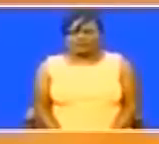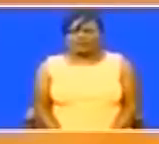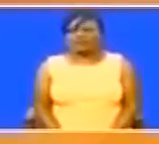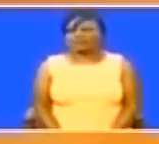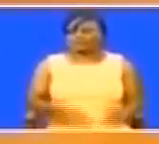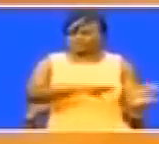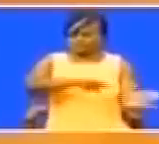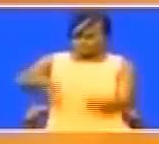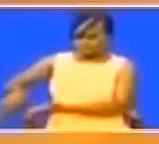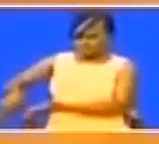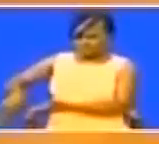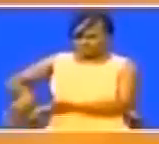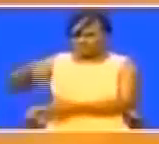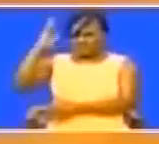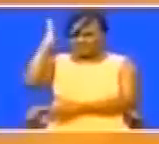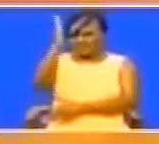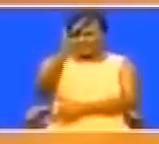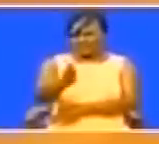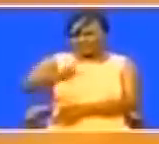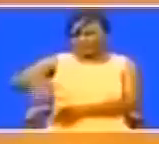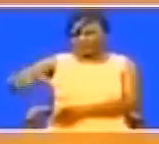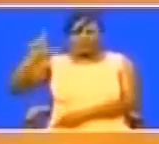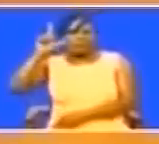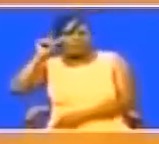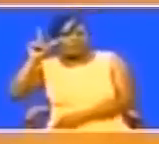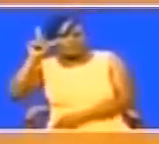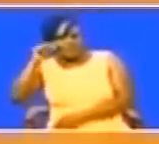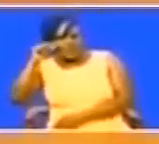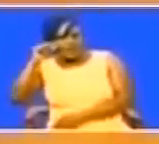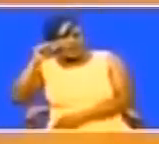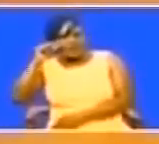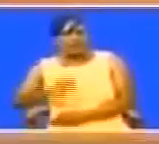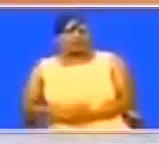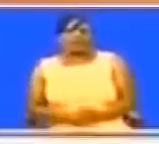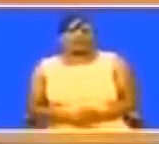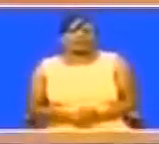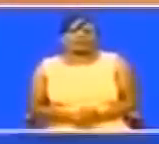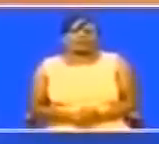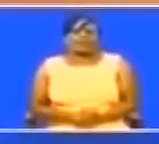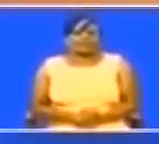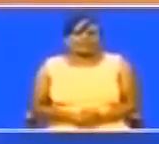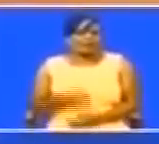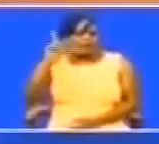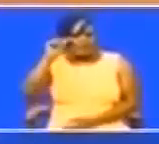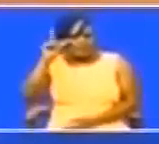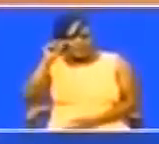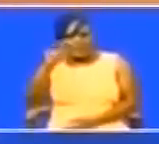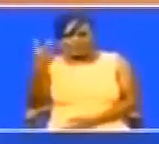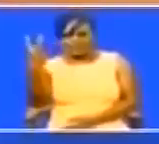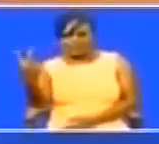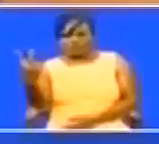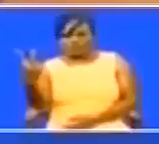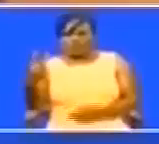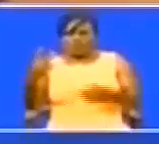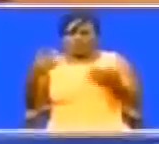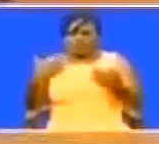Na tukiachana na taarifa hiyo basi tufululize moja kwa moja hadi katika kaunti ya Mombasa. Ni kwamba tukielekea katika eneo la Mombasa ni kwamba watu wawili